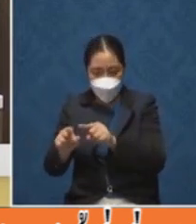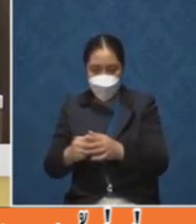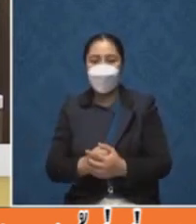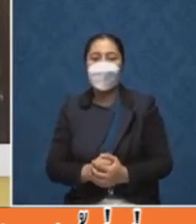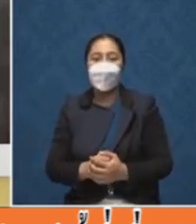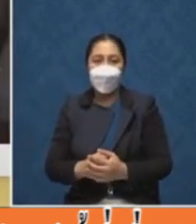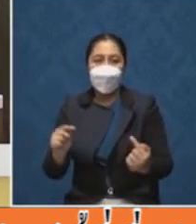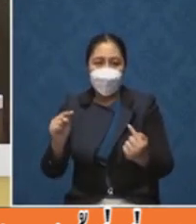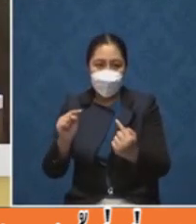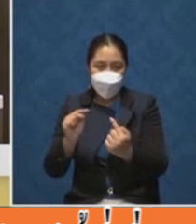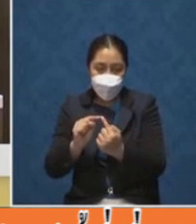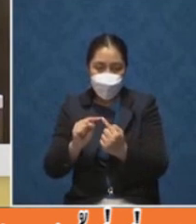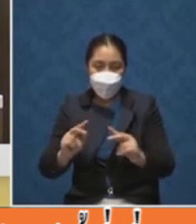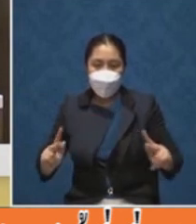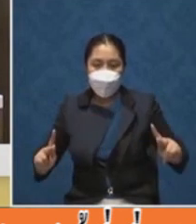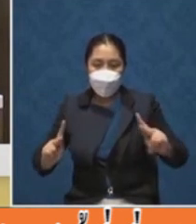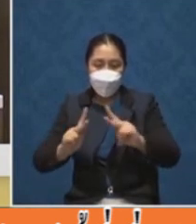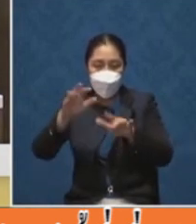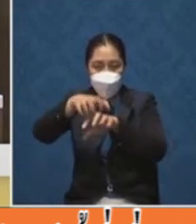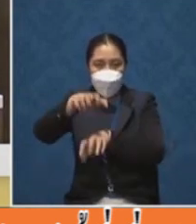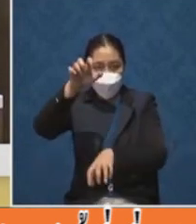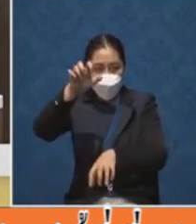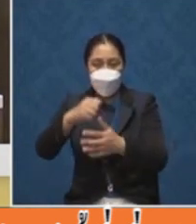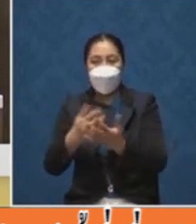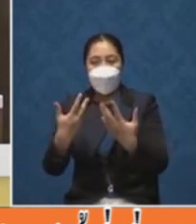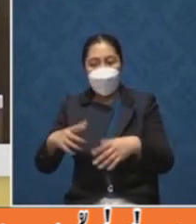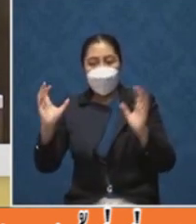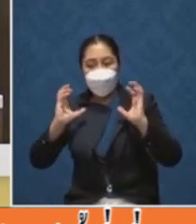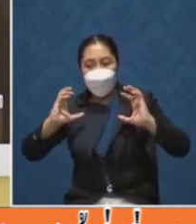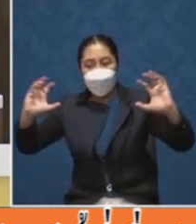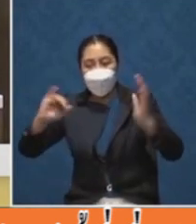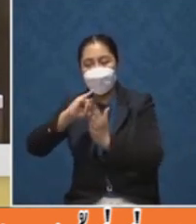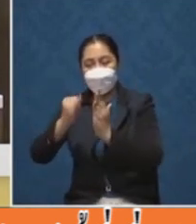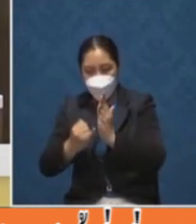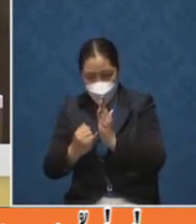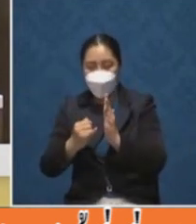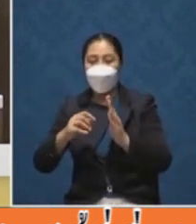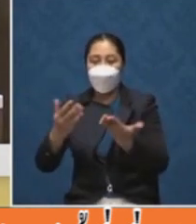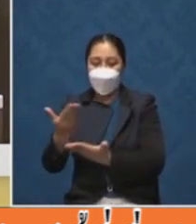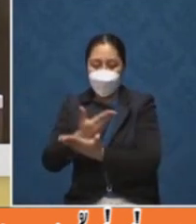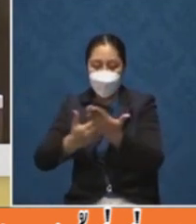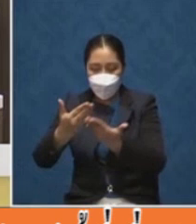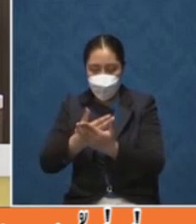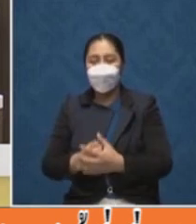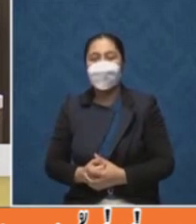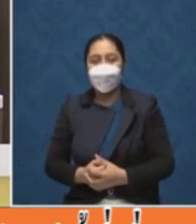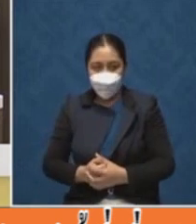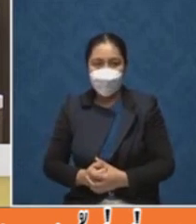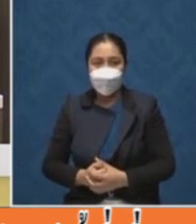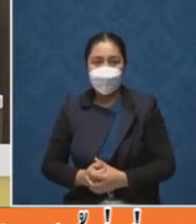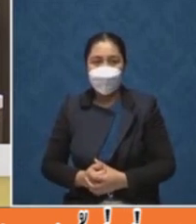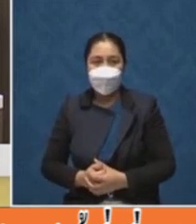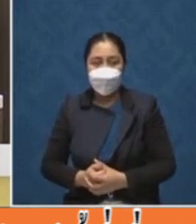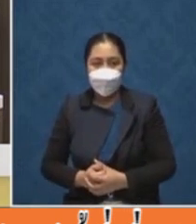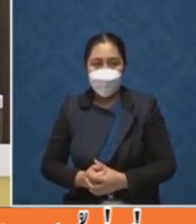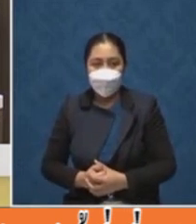วงมหาดไทยนะคะโดยผ่านการพิจารณาของผู้ว่าราชการจังหวัดเช่นเดียวกันนะคะดังนั้นเนี่ยจึงไม่มีความจำเป็นใดๆเลยที่จ